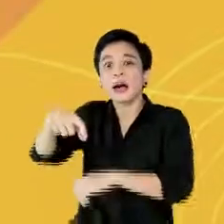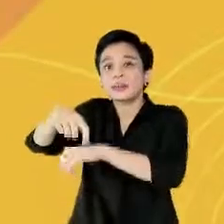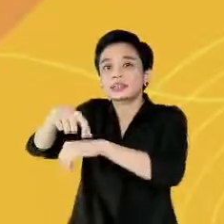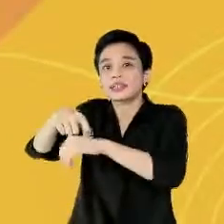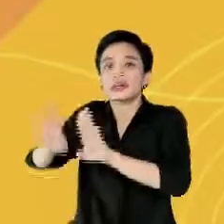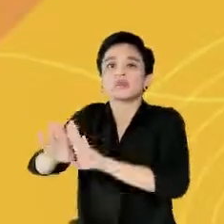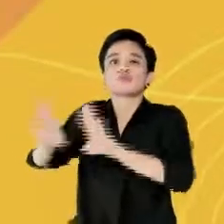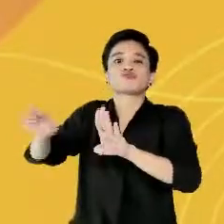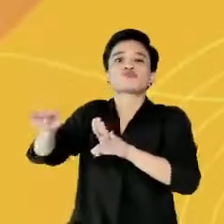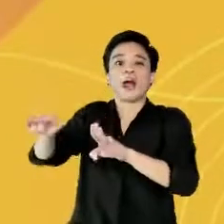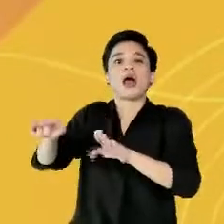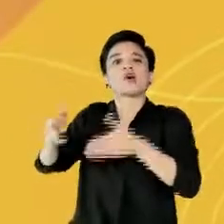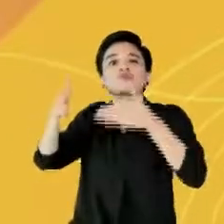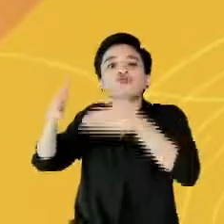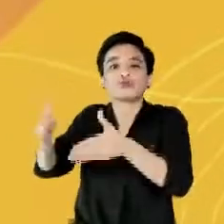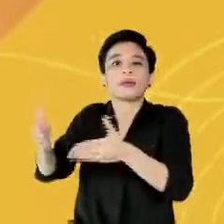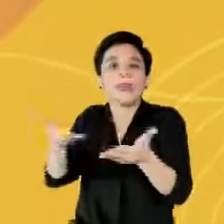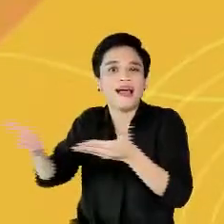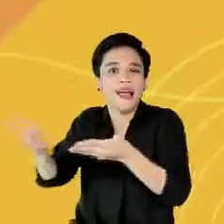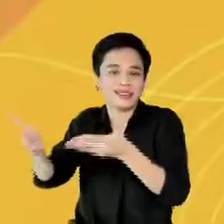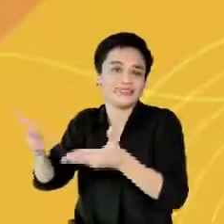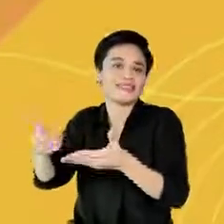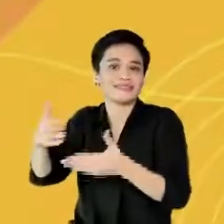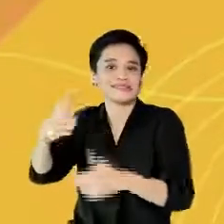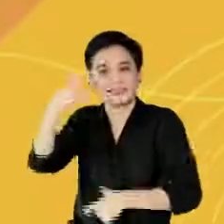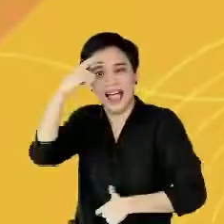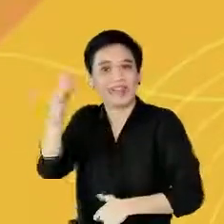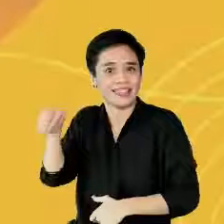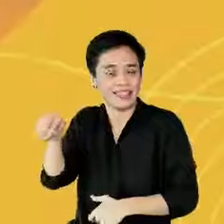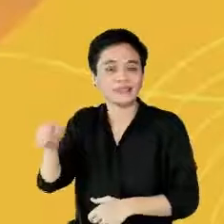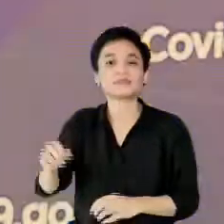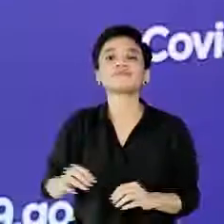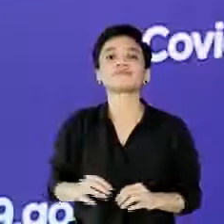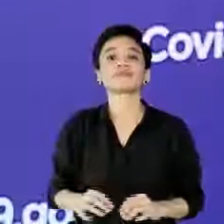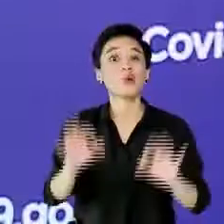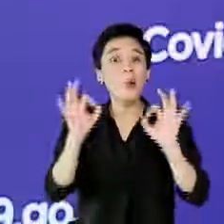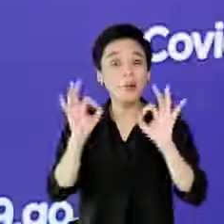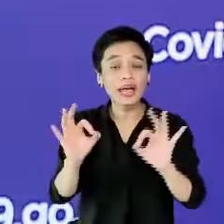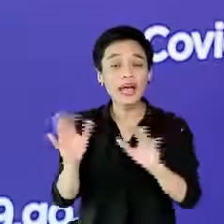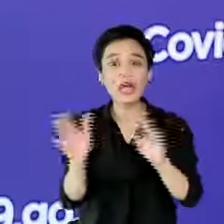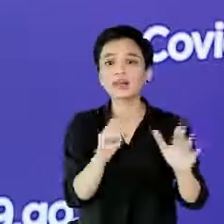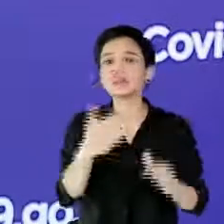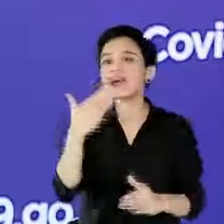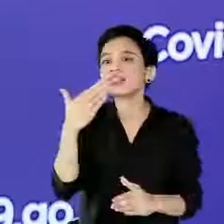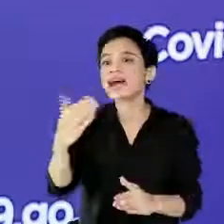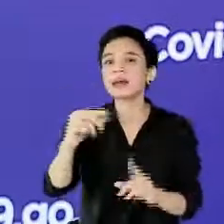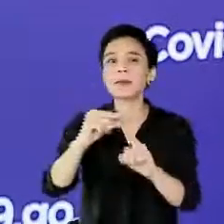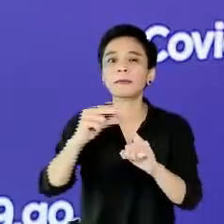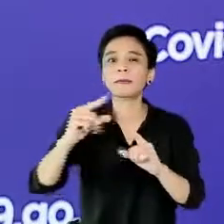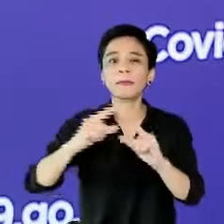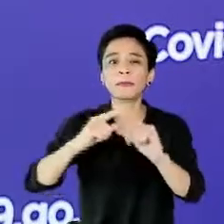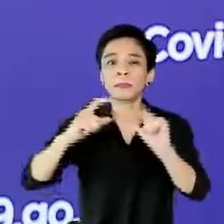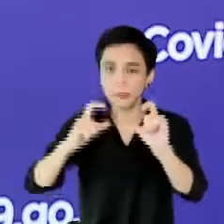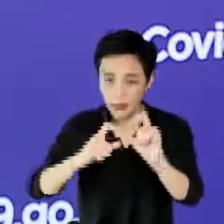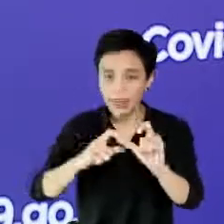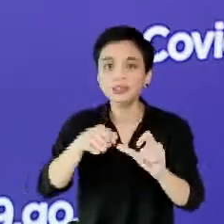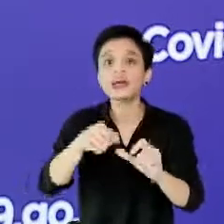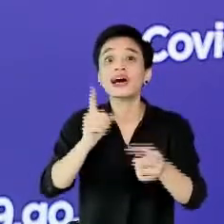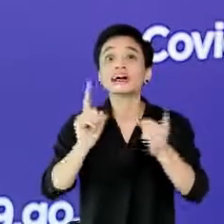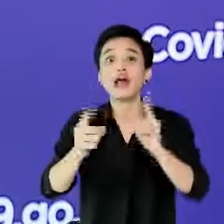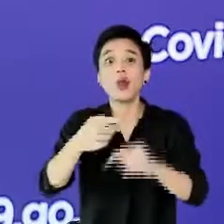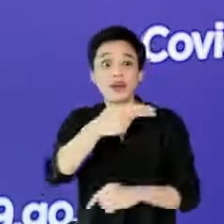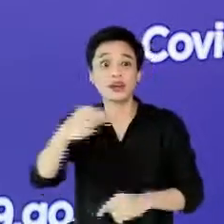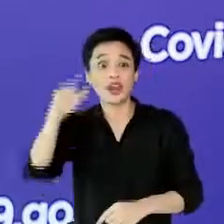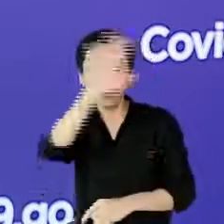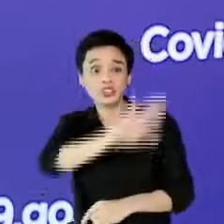Hai baik Terima kasih bu Widya kita kembali ke Jawa Tengah Pak Pras Bagaimana pengetatan pintu masuk pelaku perjalanan terutama dari luar